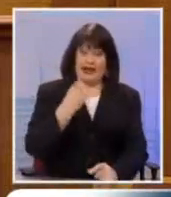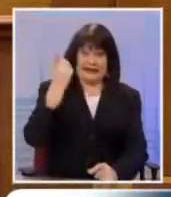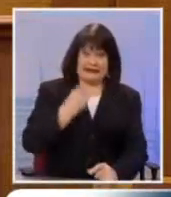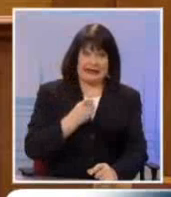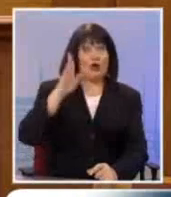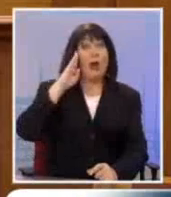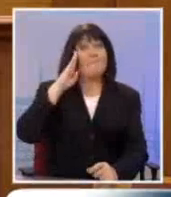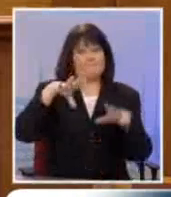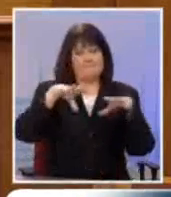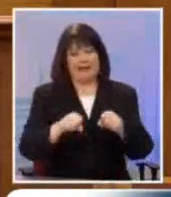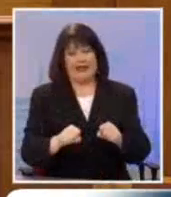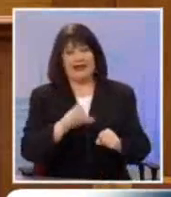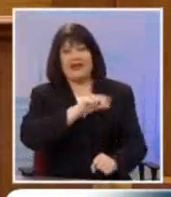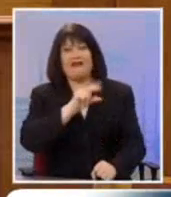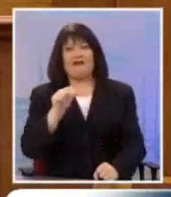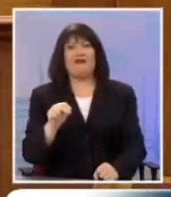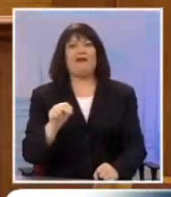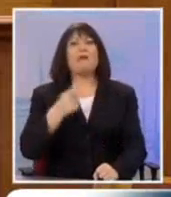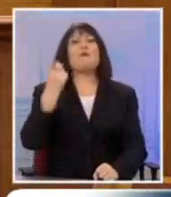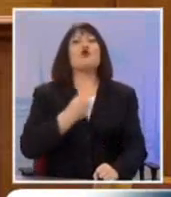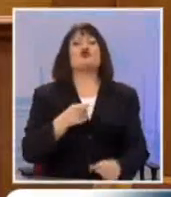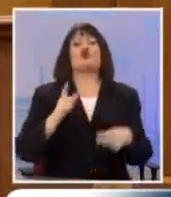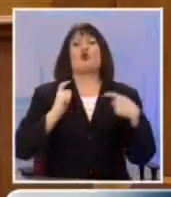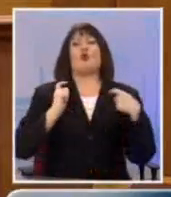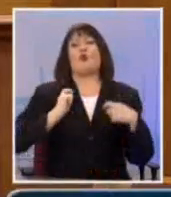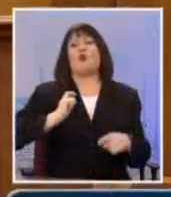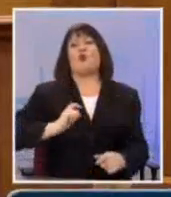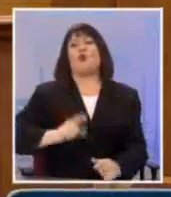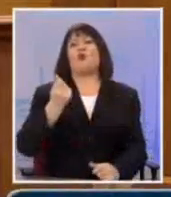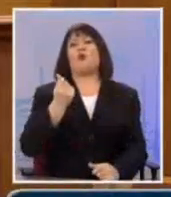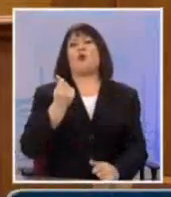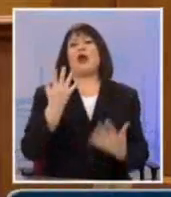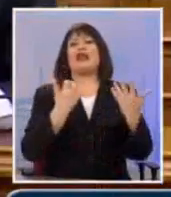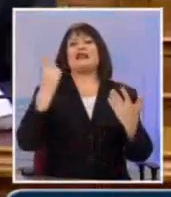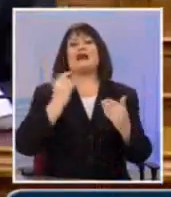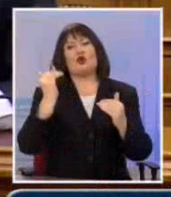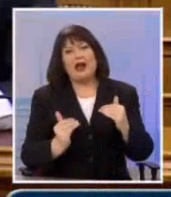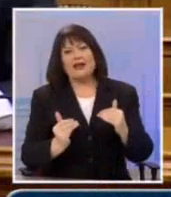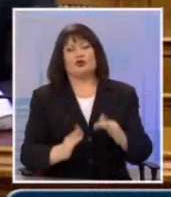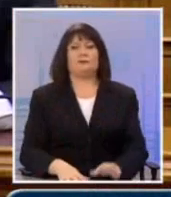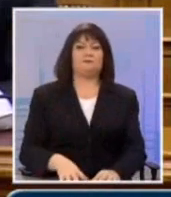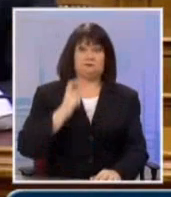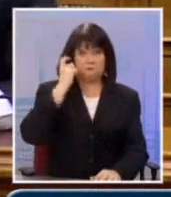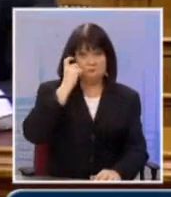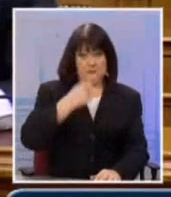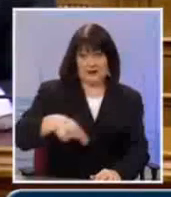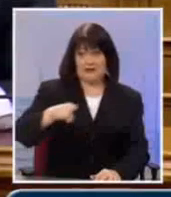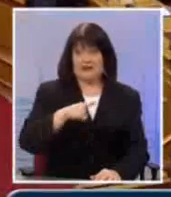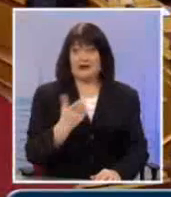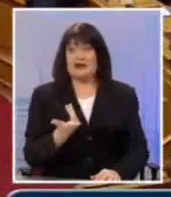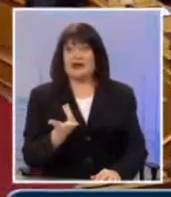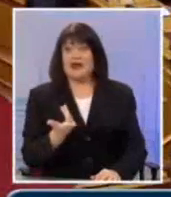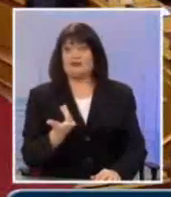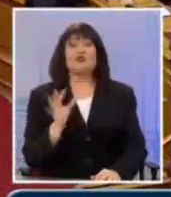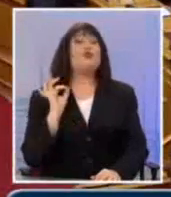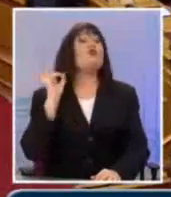Αμερικής έχει το ίδιο ποσοστό του πλούτου που έχει το κάτω 90%. Και πώς φαντάζεστε, κύριε και κύριοι συνάδελφοι, τι φτάσαμε